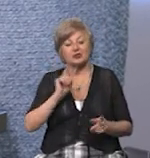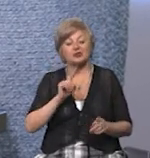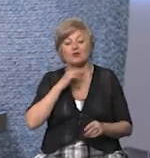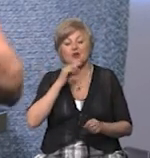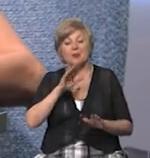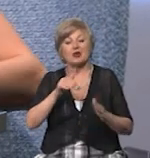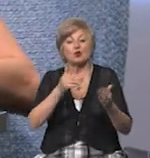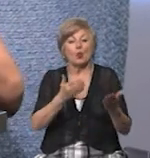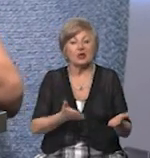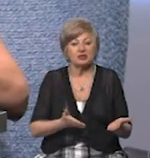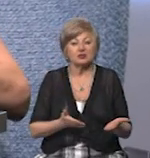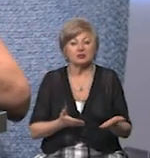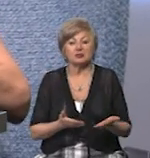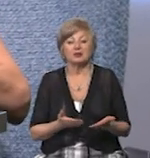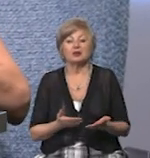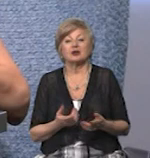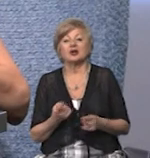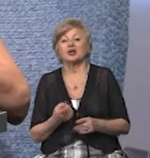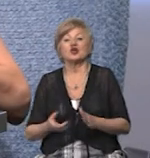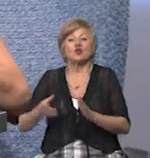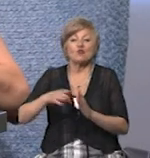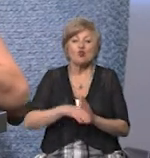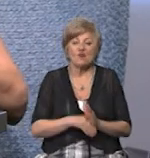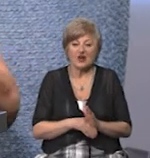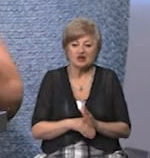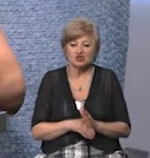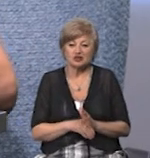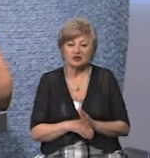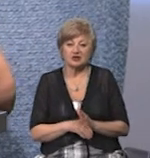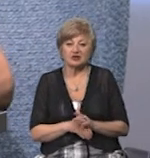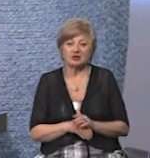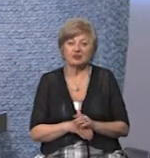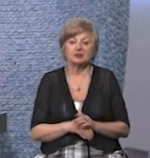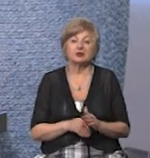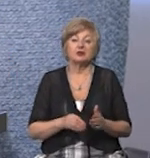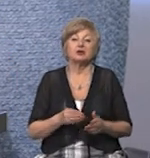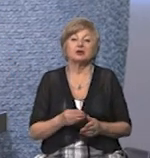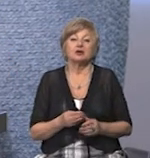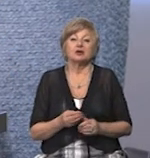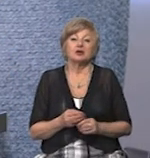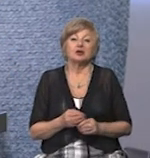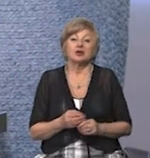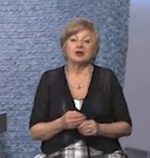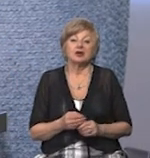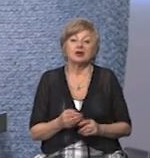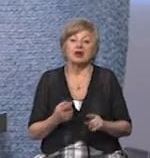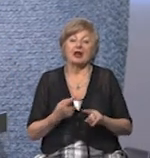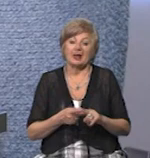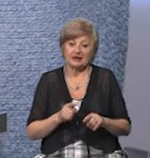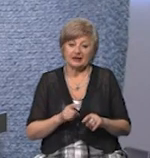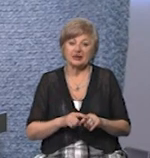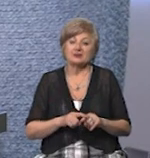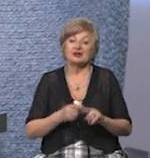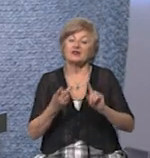увагу. Ну і, зокрема, там є ще судові впровадження певні, які зараз ведуться, судові справи, тому Б. Є ще С і Д.